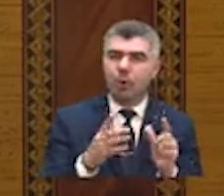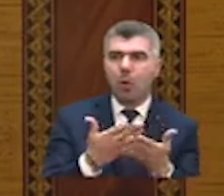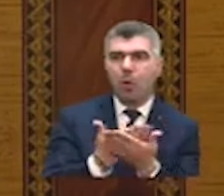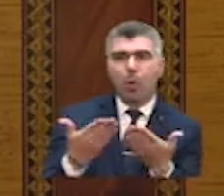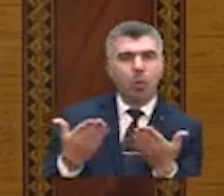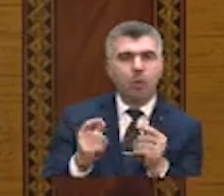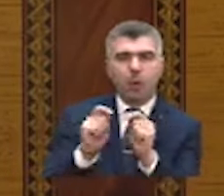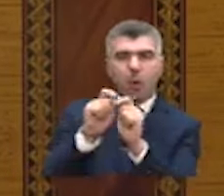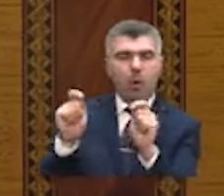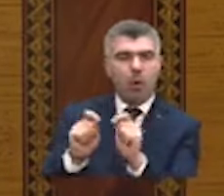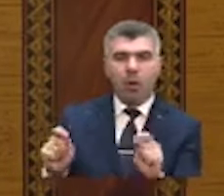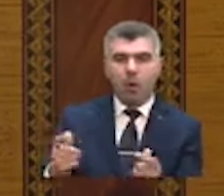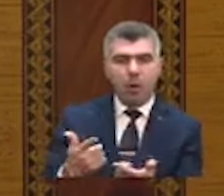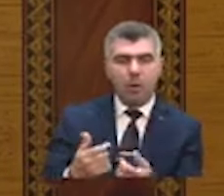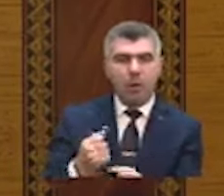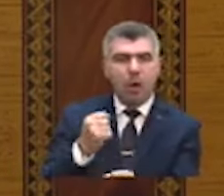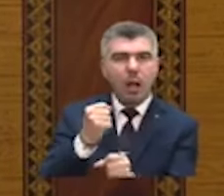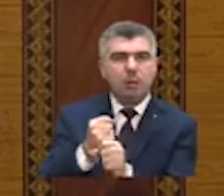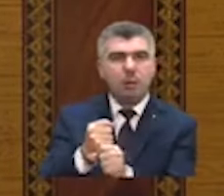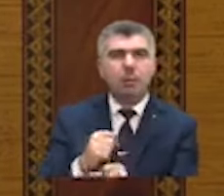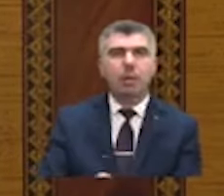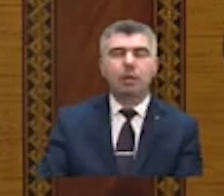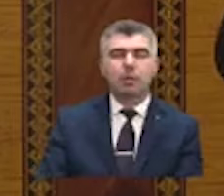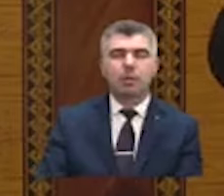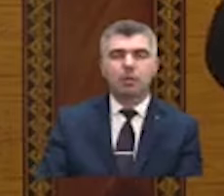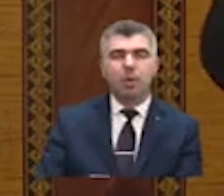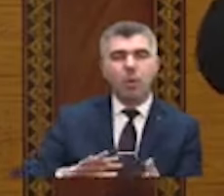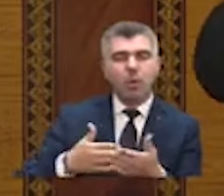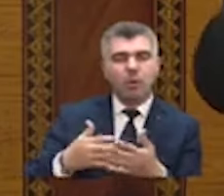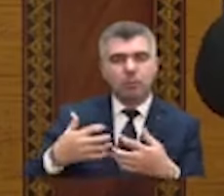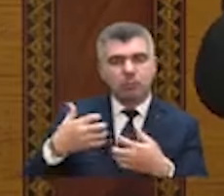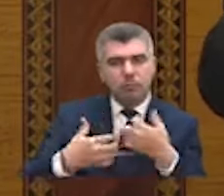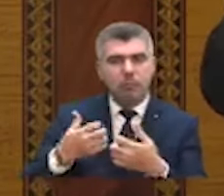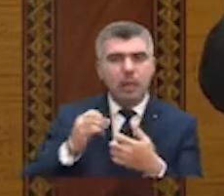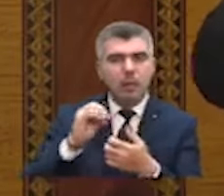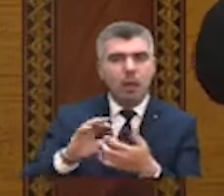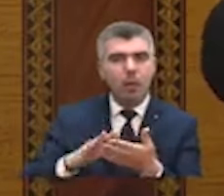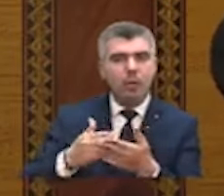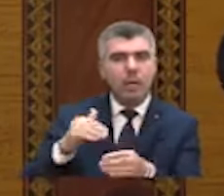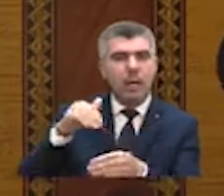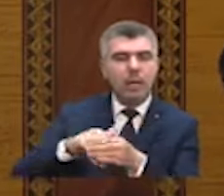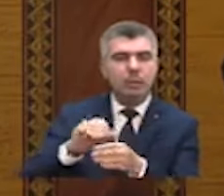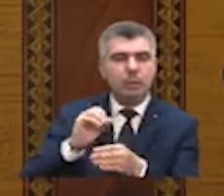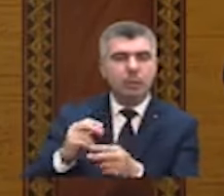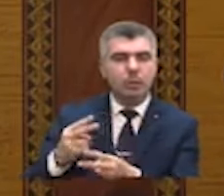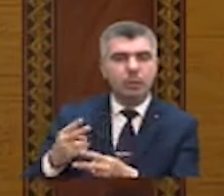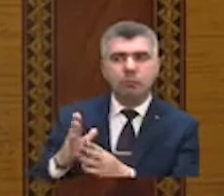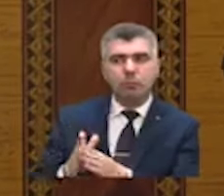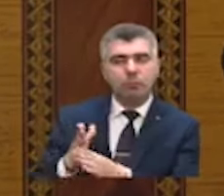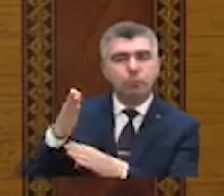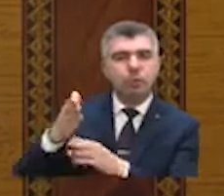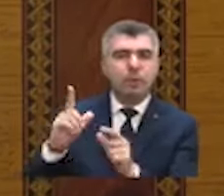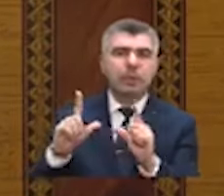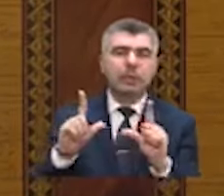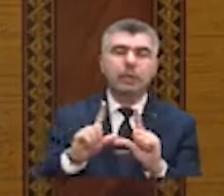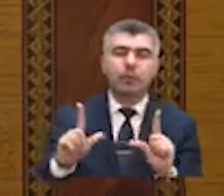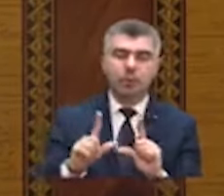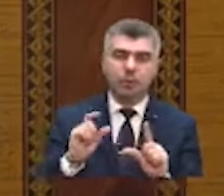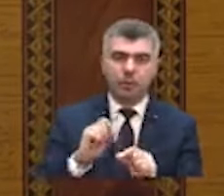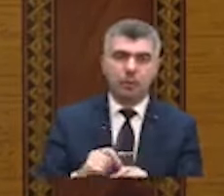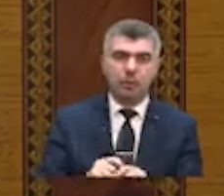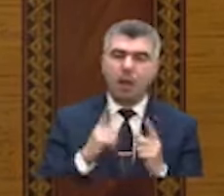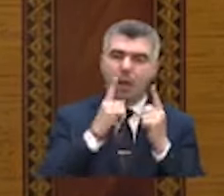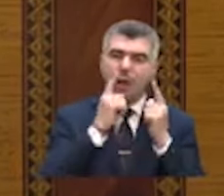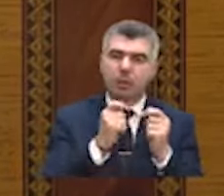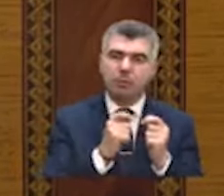اخويا ديال الانشطه ديالك وديال الحيويه ديالك وديال النشاط ديالك الحزب وغدي تجي عندك التليفزيون السيد اللي خدا الكلمه انا عاد